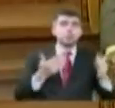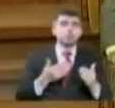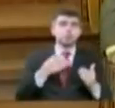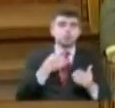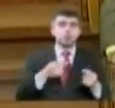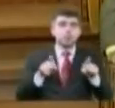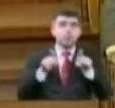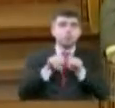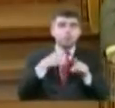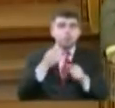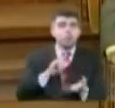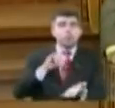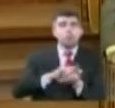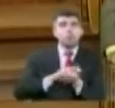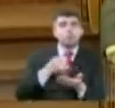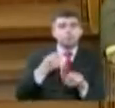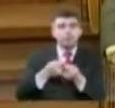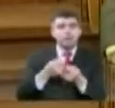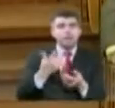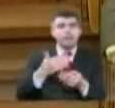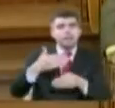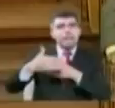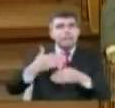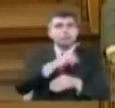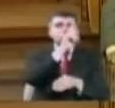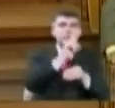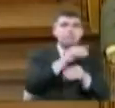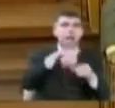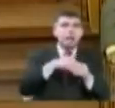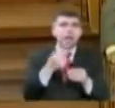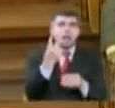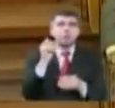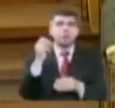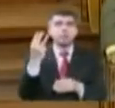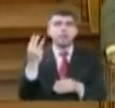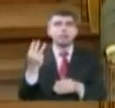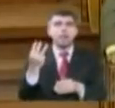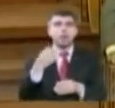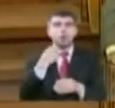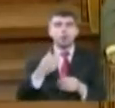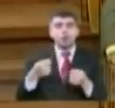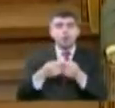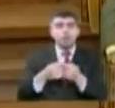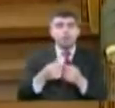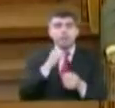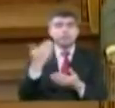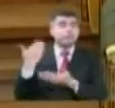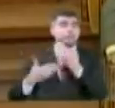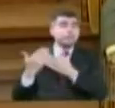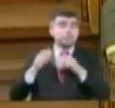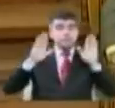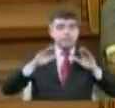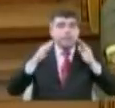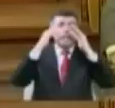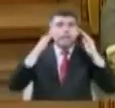حضريه تقريبا شبه حضريه، من 2003 كيصليو في الخيمه الى يومنا هذا. هناك مراكز